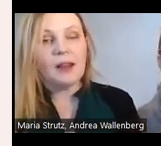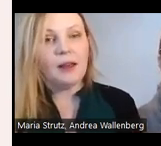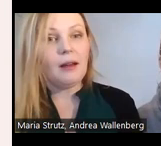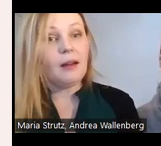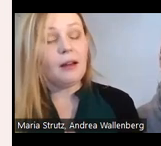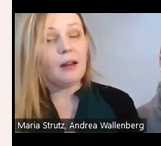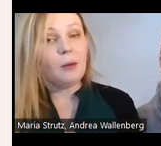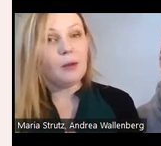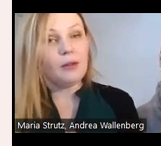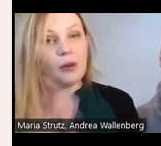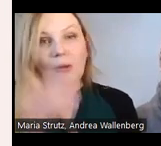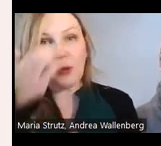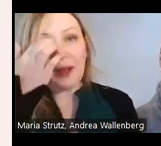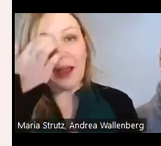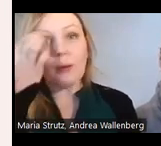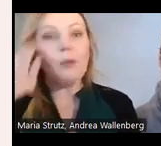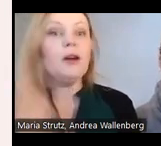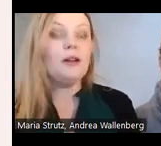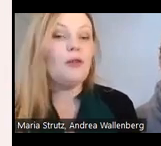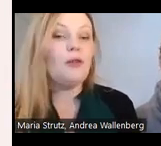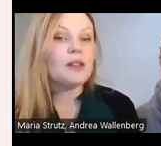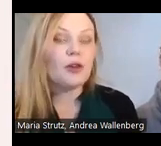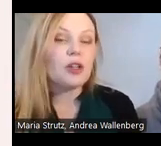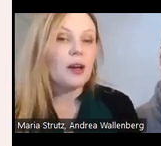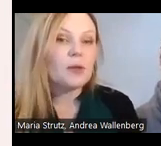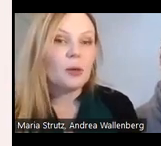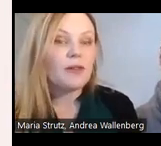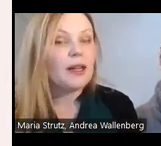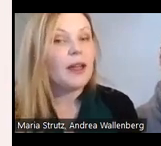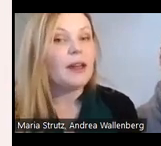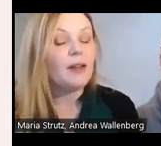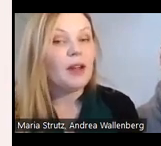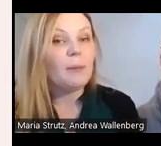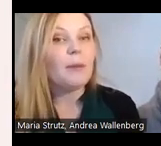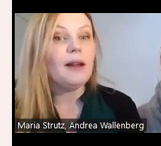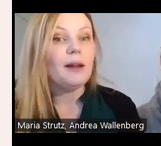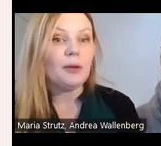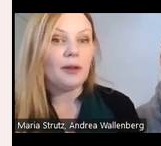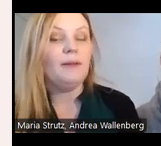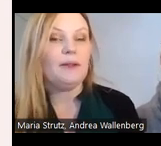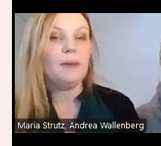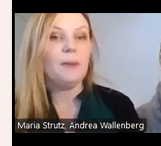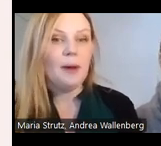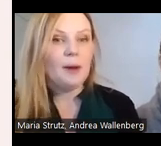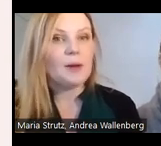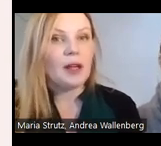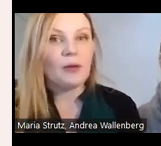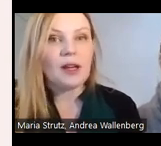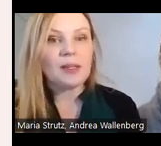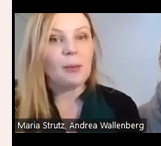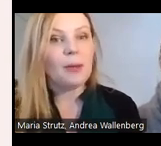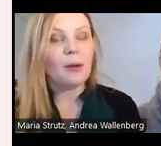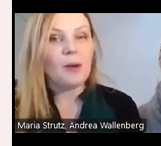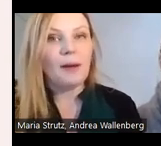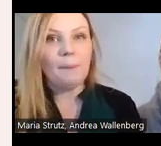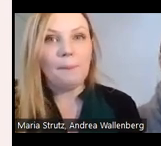Yes. Kommer en fråga här om referens till forskningen. Absolut kan vi slänga in det när vi mejlar ut det sen. Mm. Så ni kan få